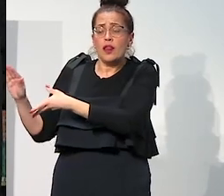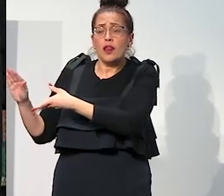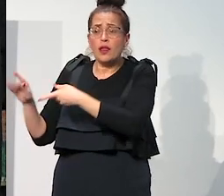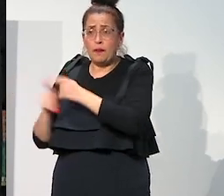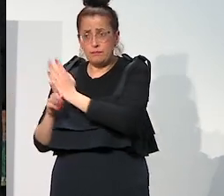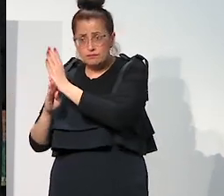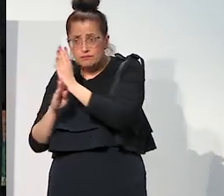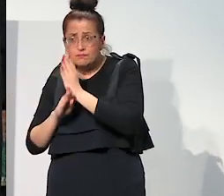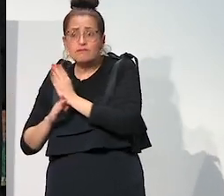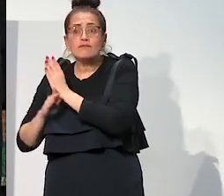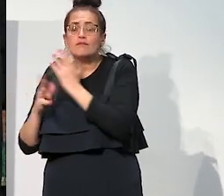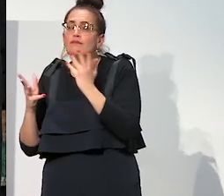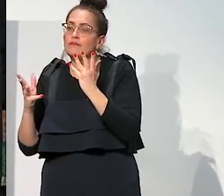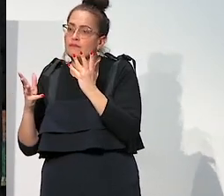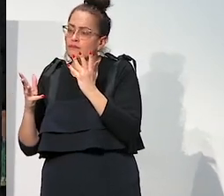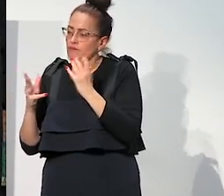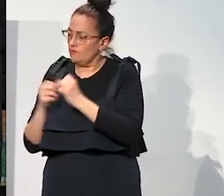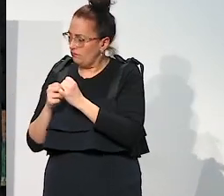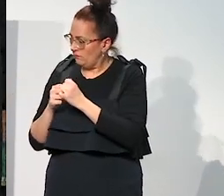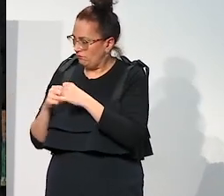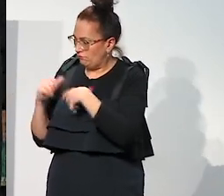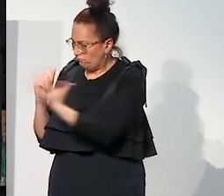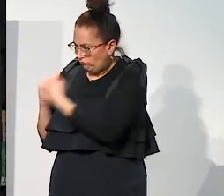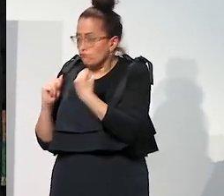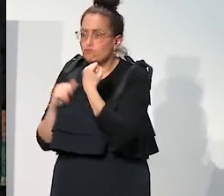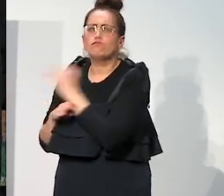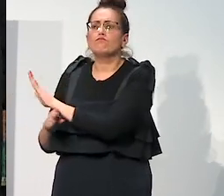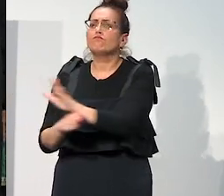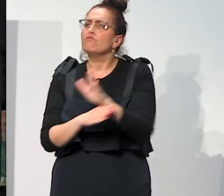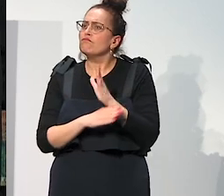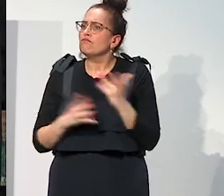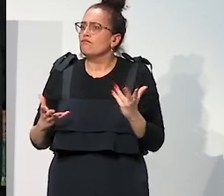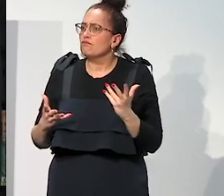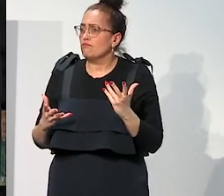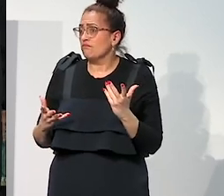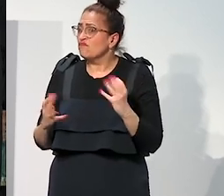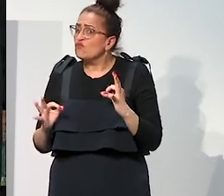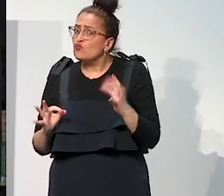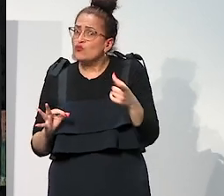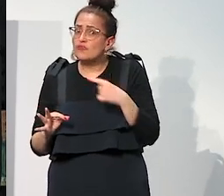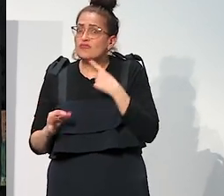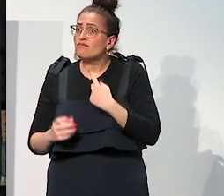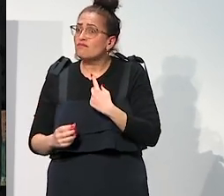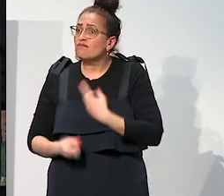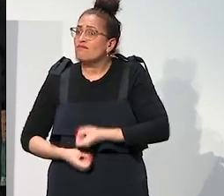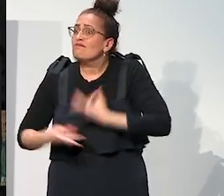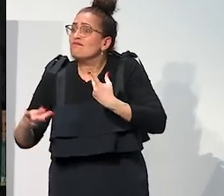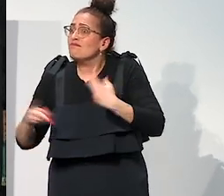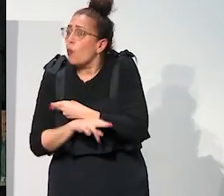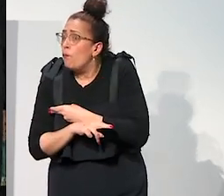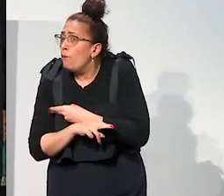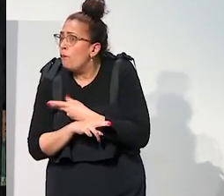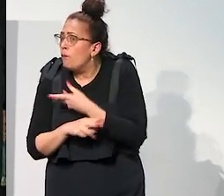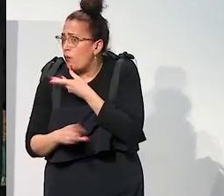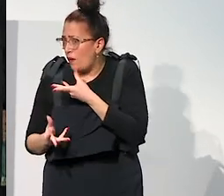aussi de faire entendre sa voix. Enfin sa voix a été confisquée. Oui, alors là vraiment, mais je ne savais pas à quel point